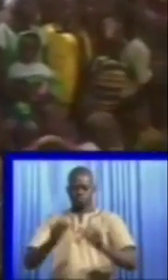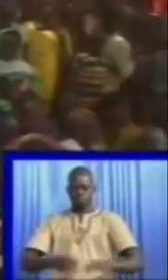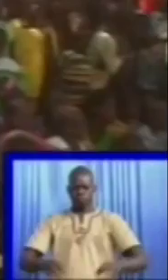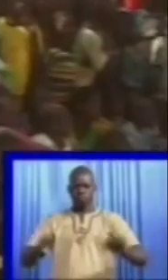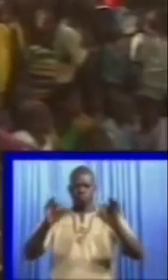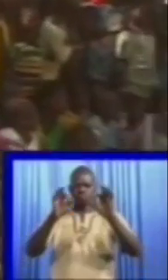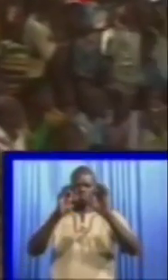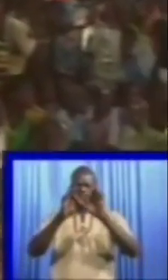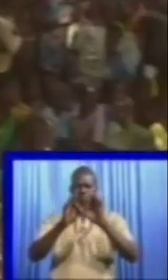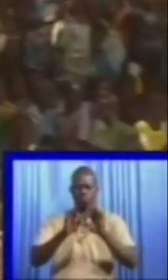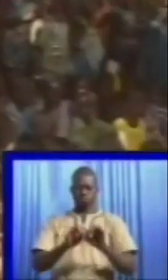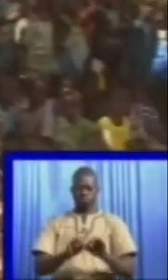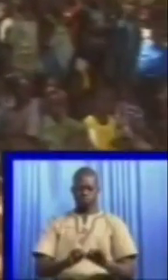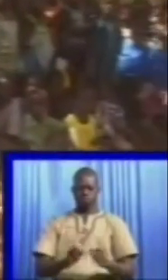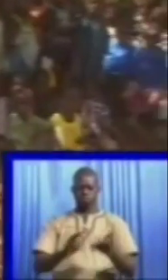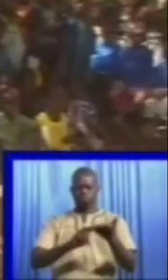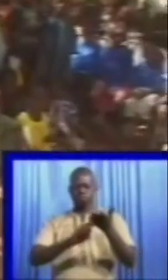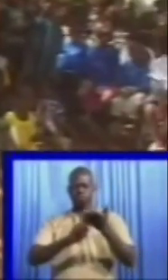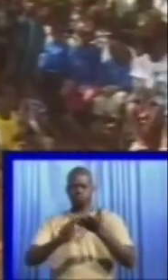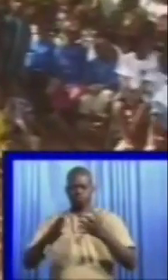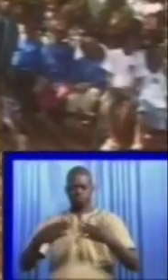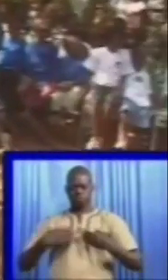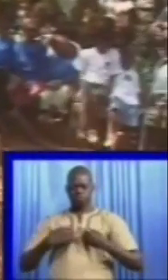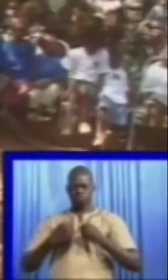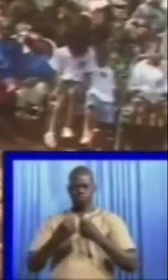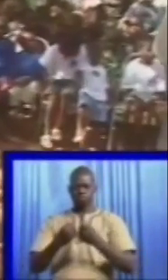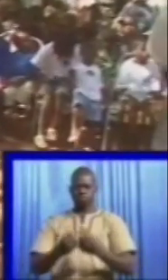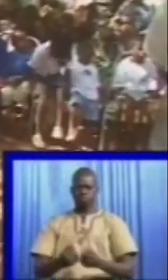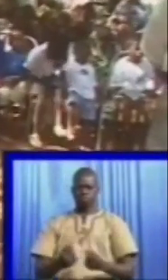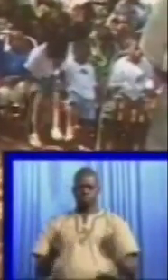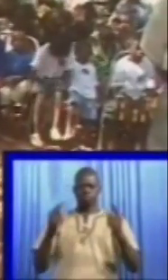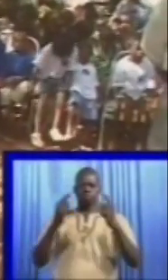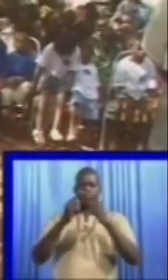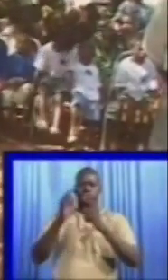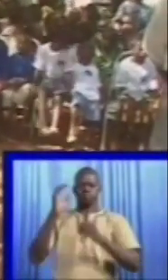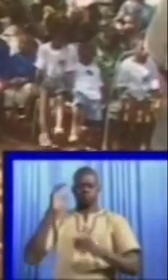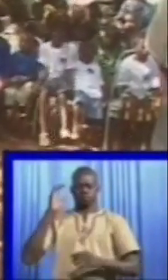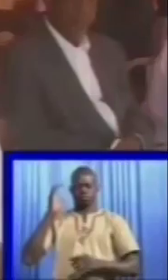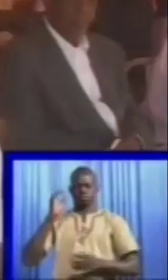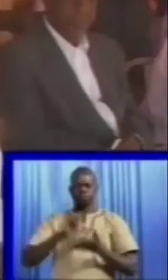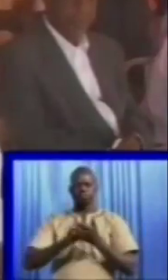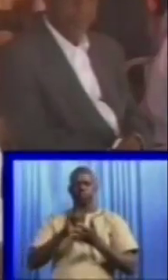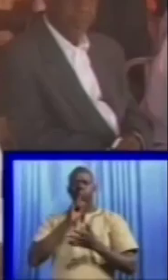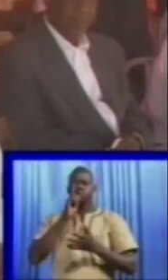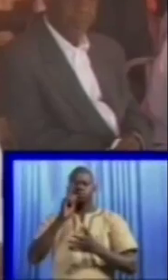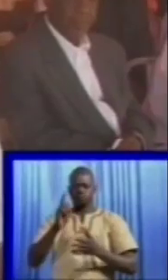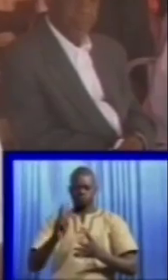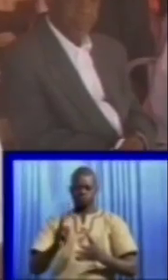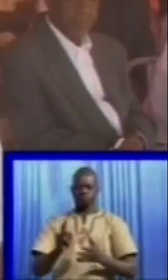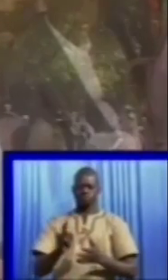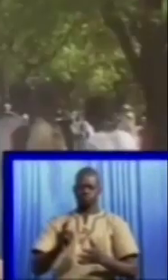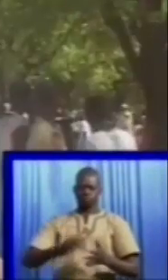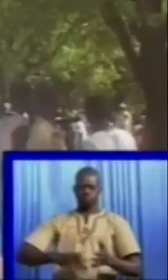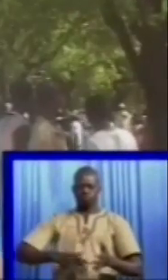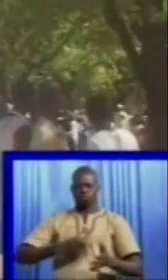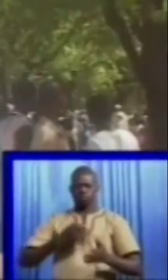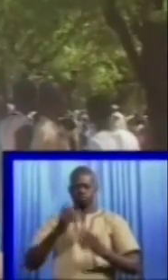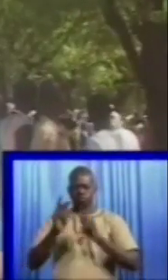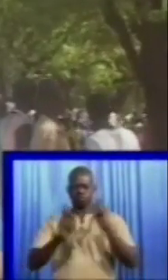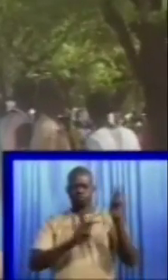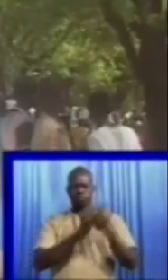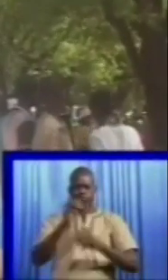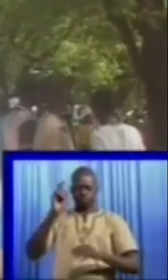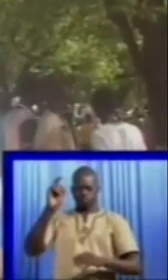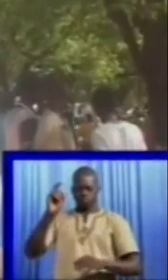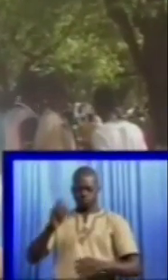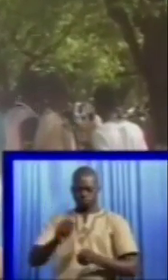du lien entre hygiène et santé. Le but de cette cérémonie, c'est d'élever la conscience des populations sur la nécessité